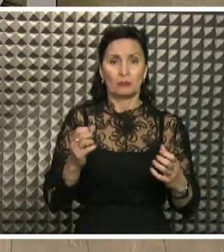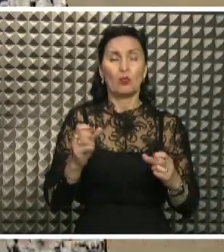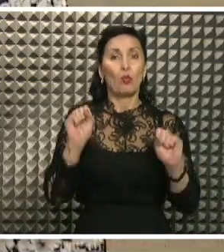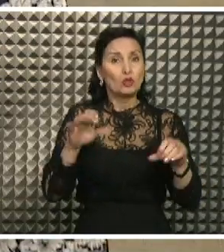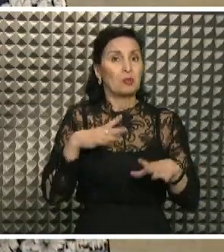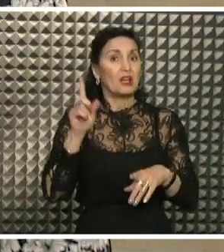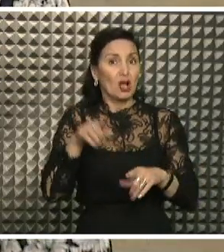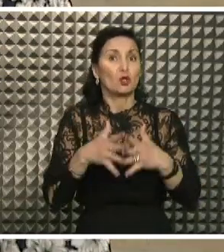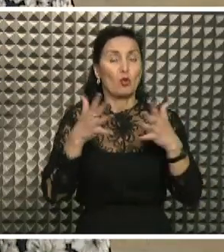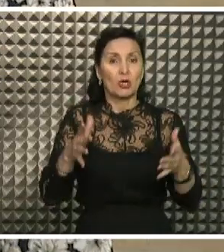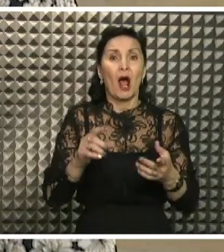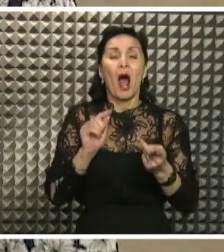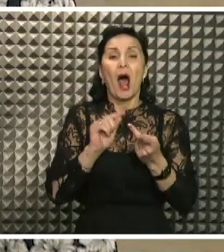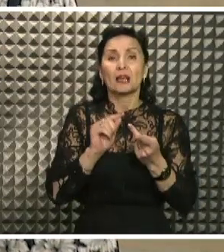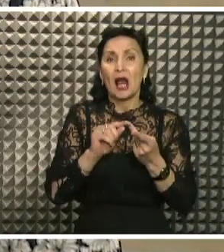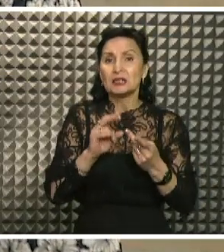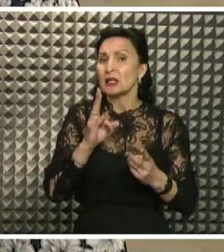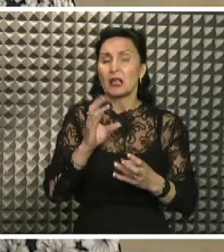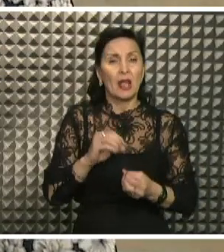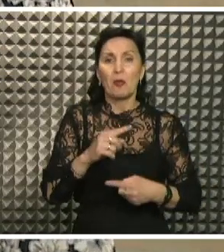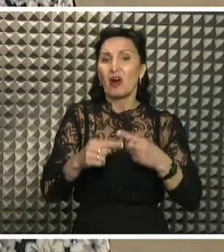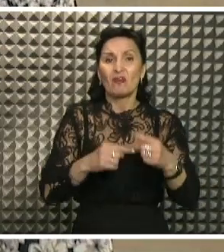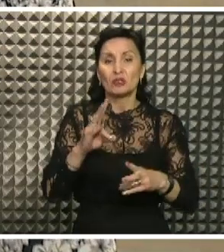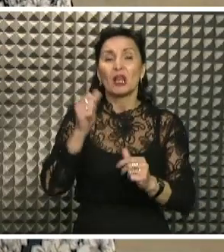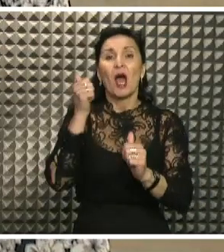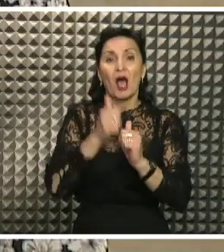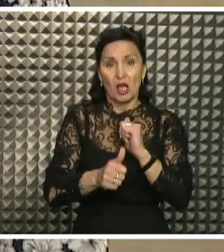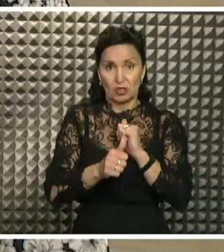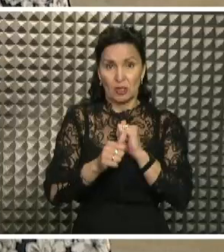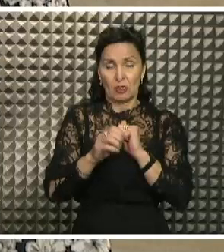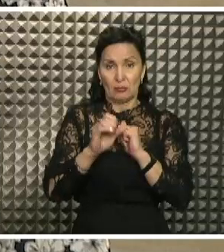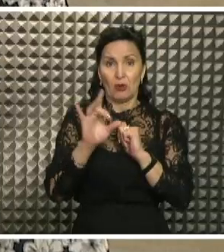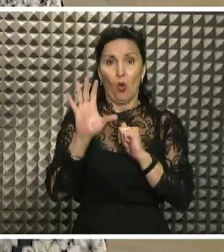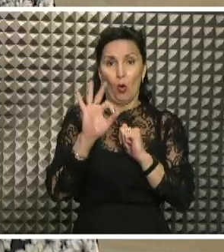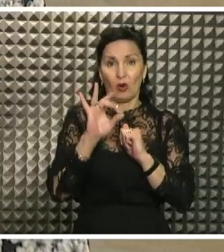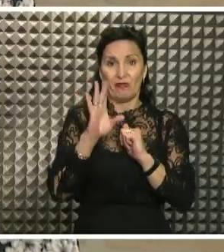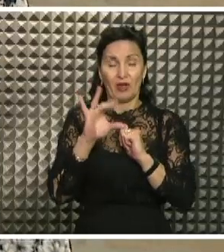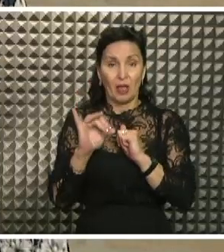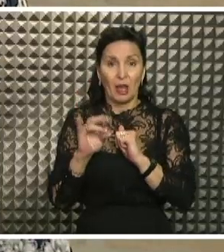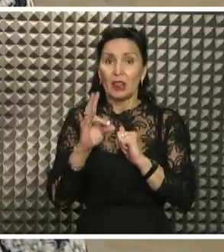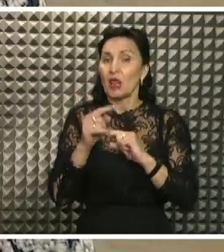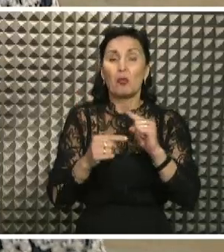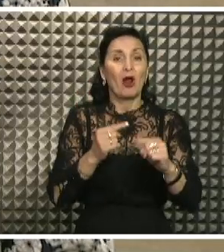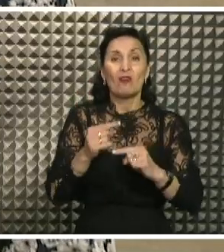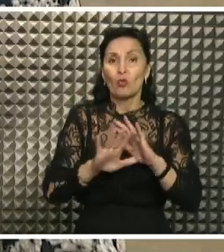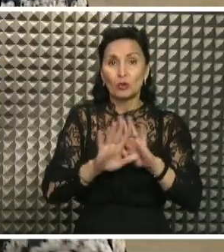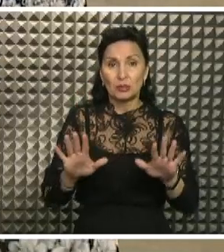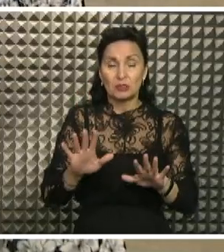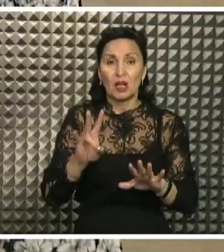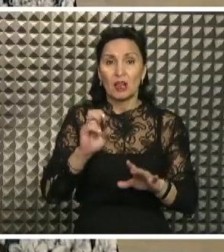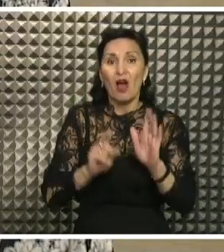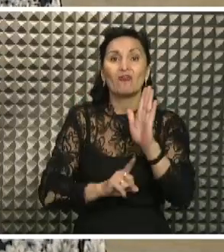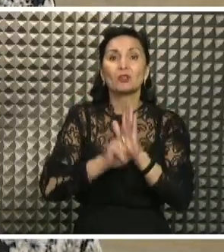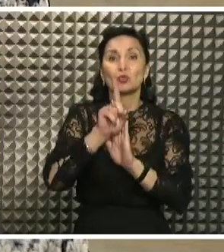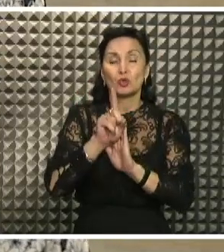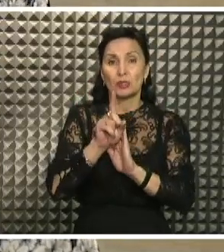больше. Анализы не проводятся на каждый респираторный случай, не проводится анализ на